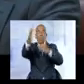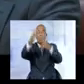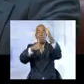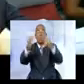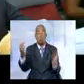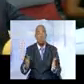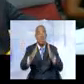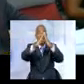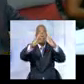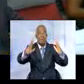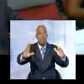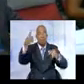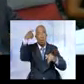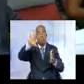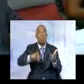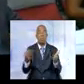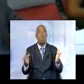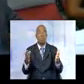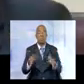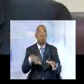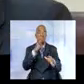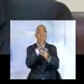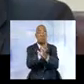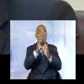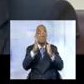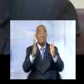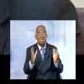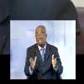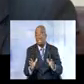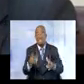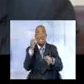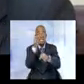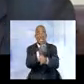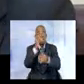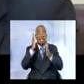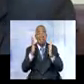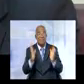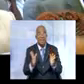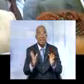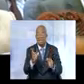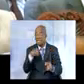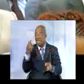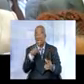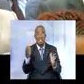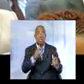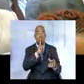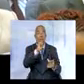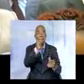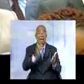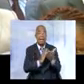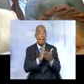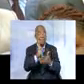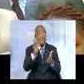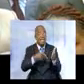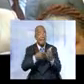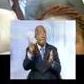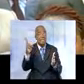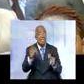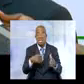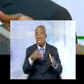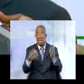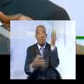de la Banque de l'Habitat de Côte d'Ivoire. Kamara Loukman, directeur général de la SICOJ, Société ivoirienne de construction et de